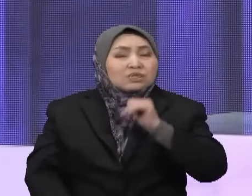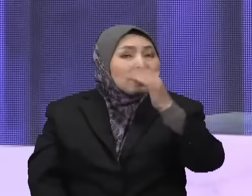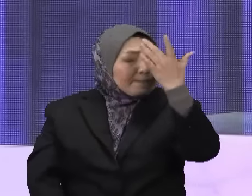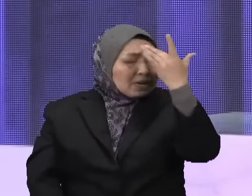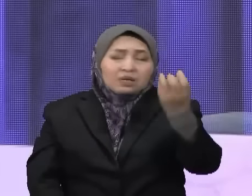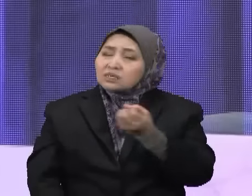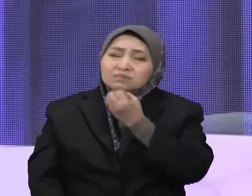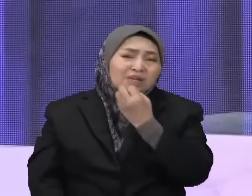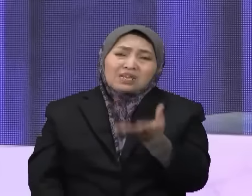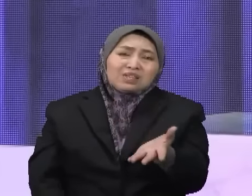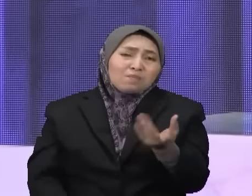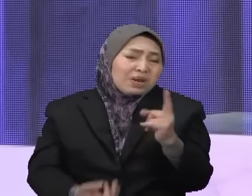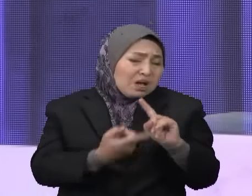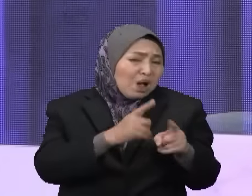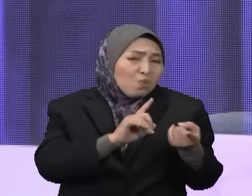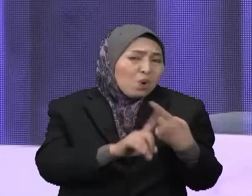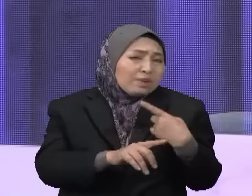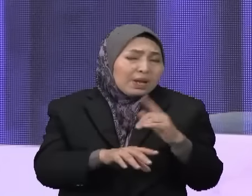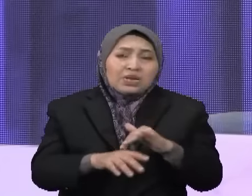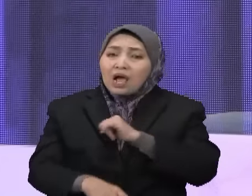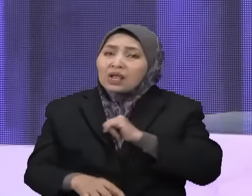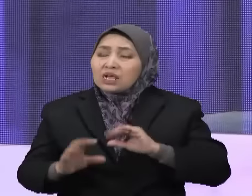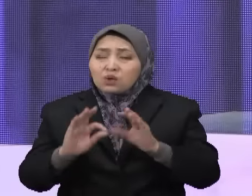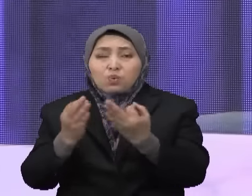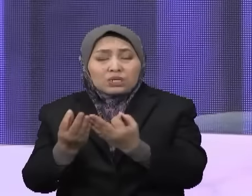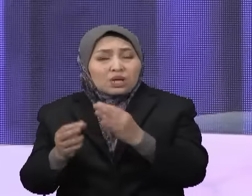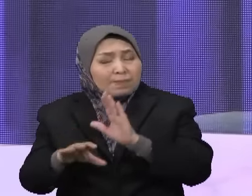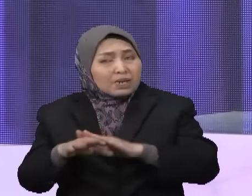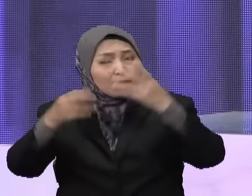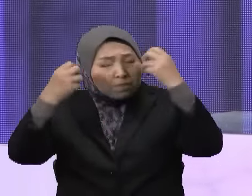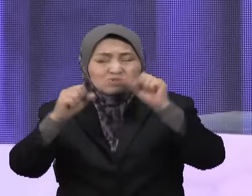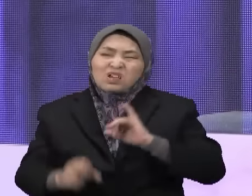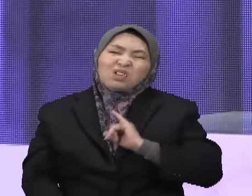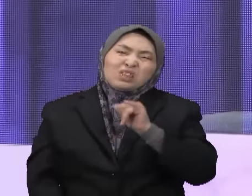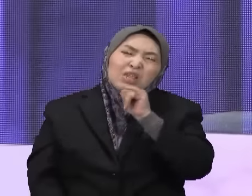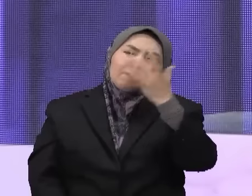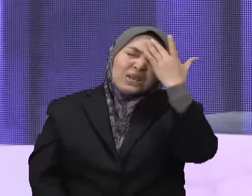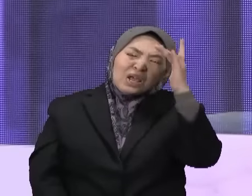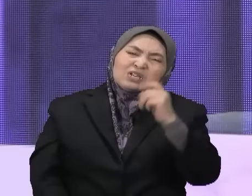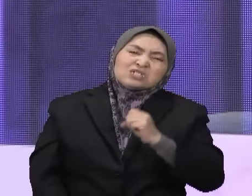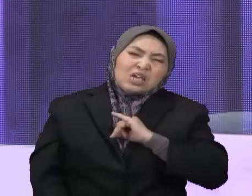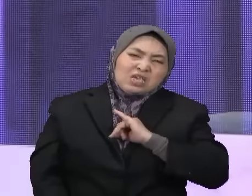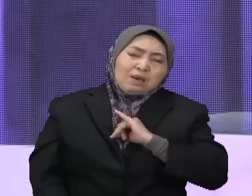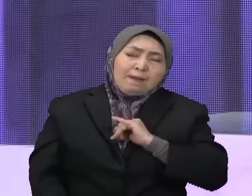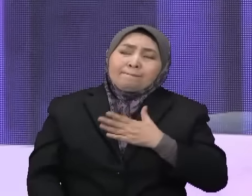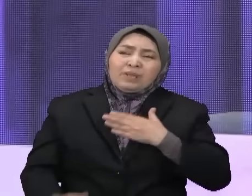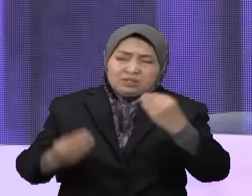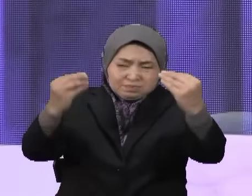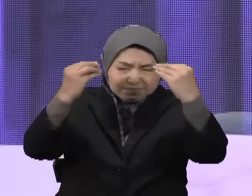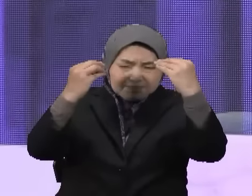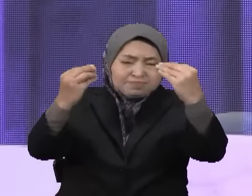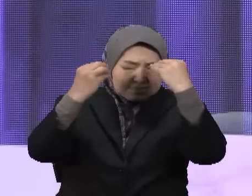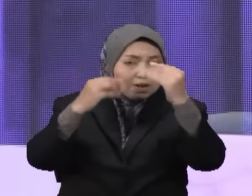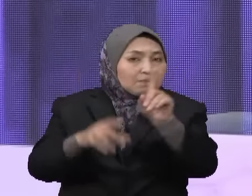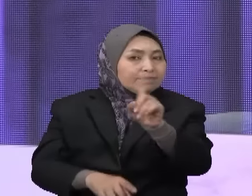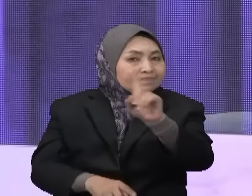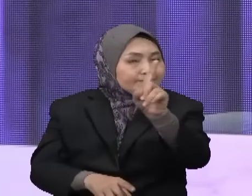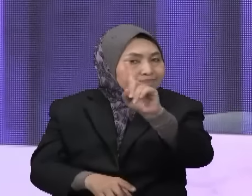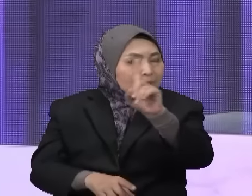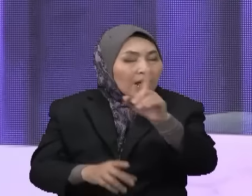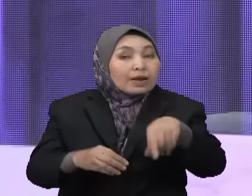beritahu kepada kawan, kepada ahli keluarga ke, kepada bos ke, saya tak pandai, saya minta tolong ajarkan. Tapi jangan bagi